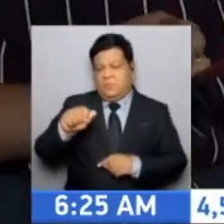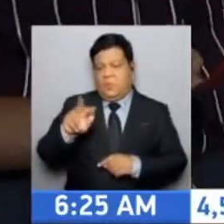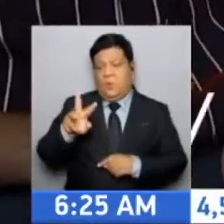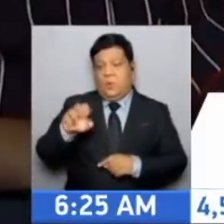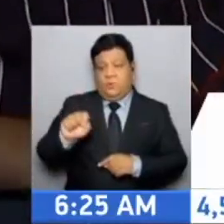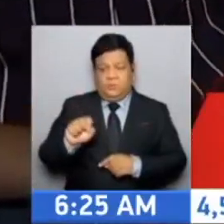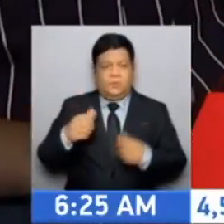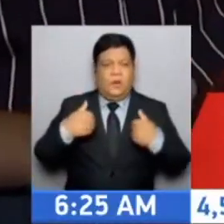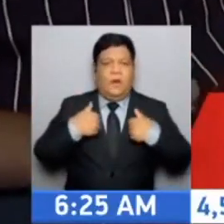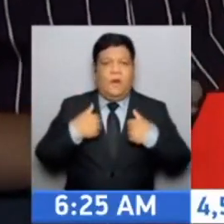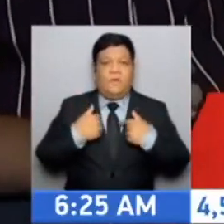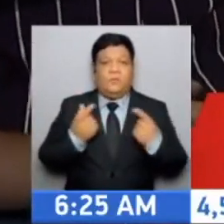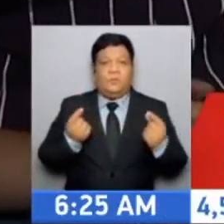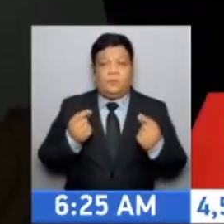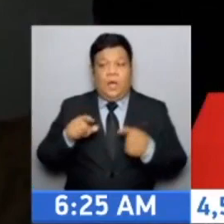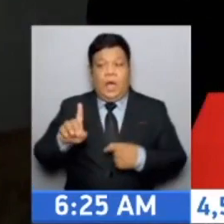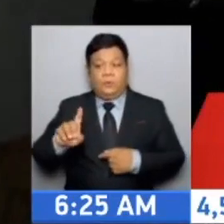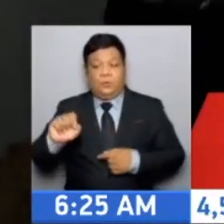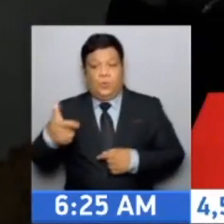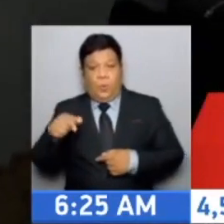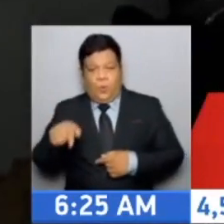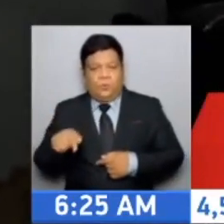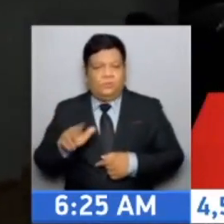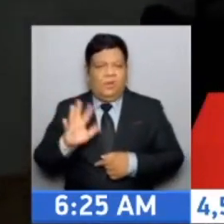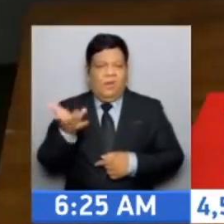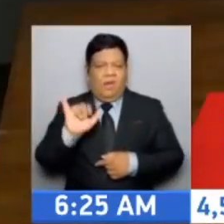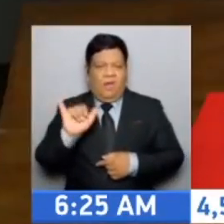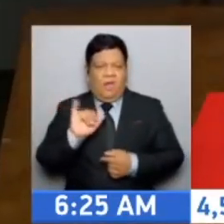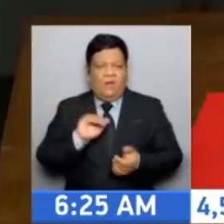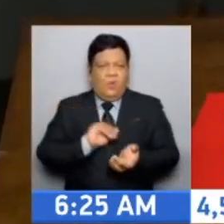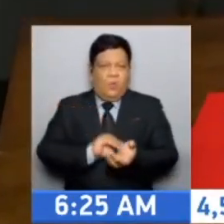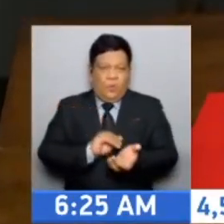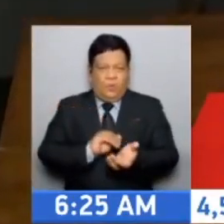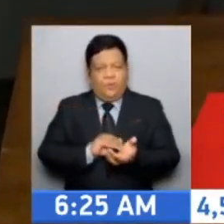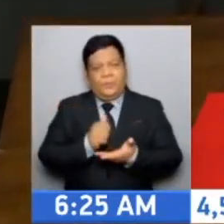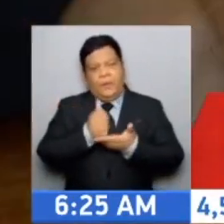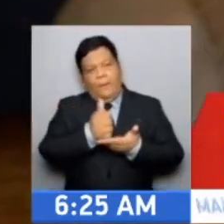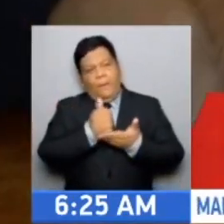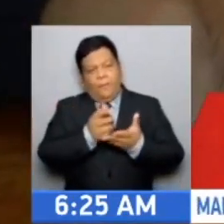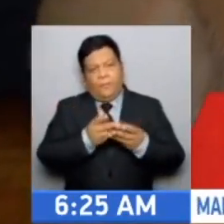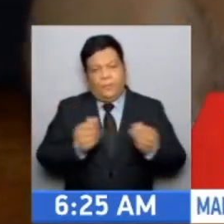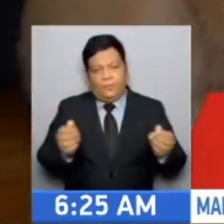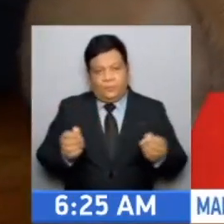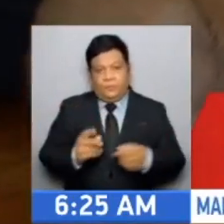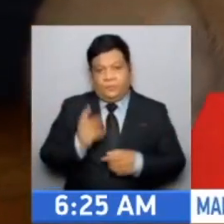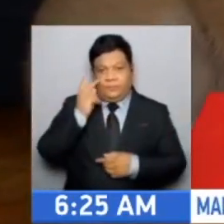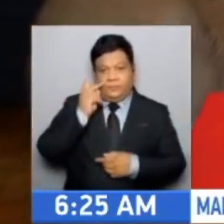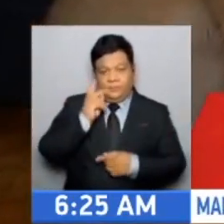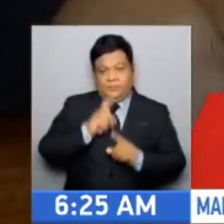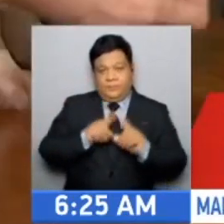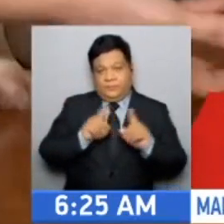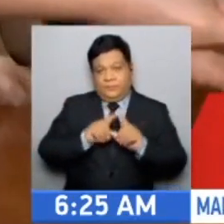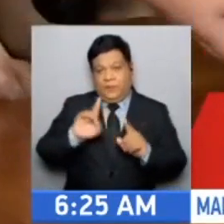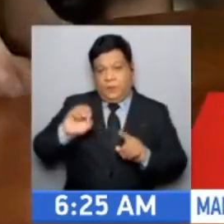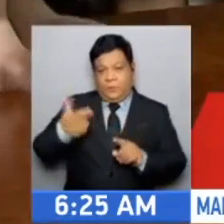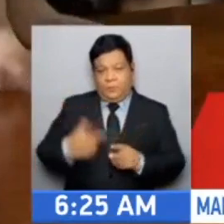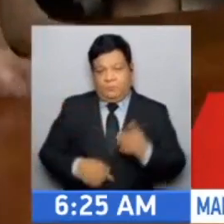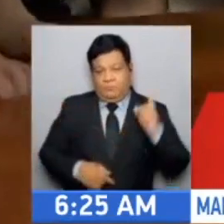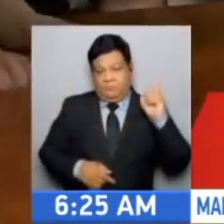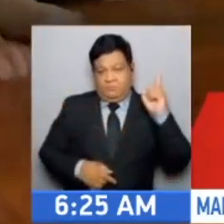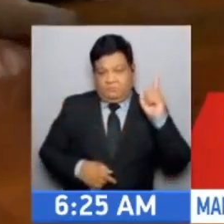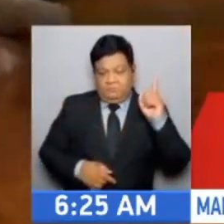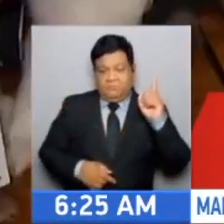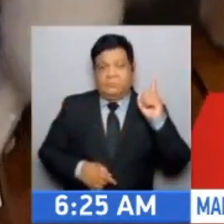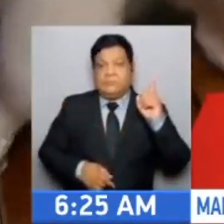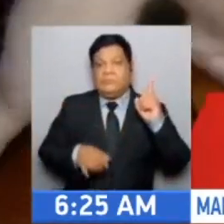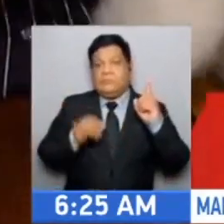Kilalanin sina Dr. Bailey, Dr. Kobe, Dr. Penny, at Dr. Henry. Sila ang therapy